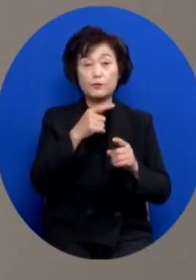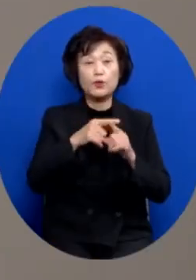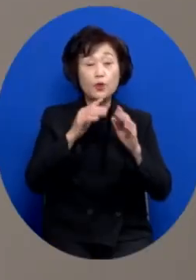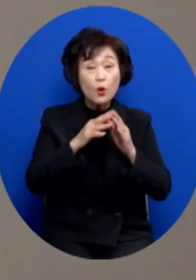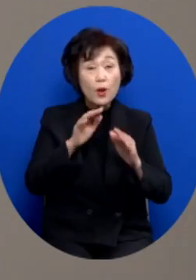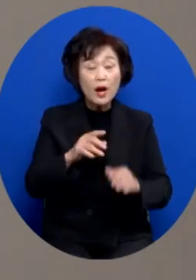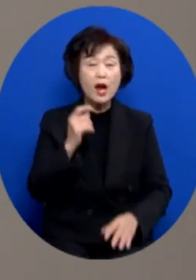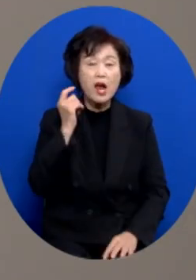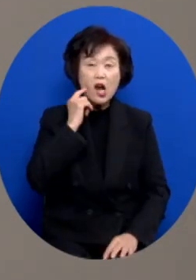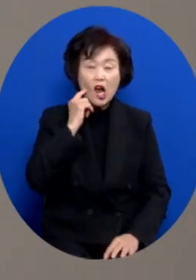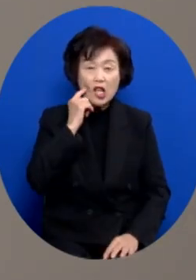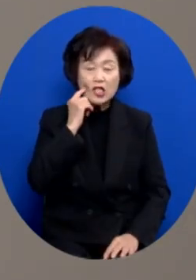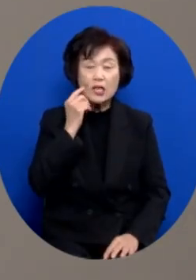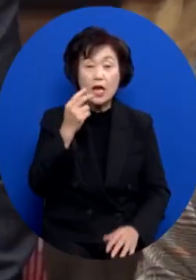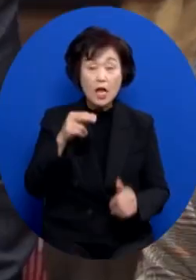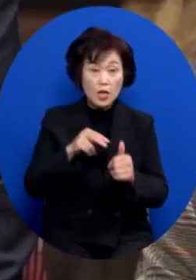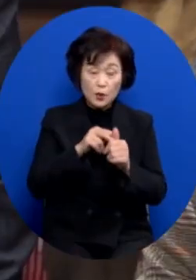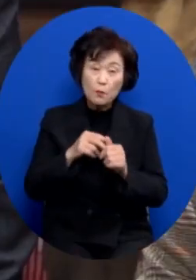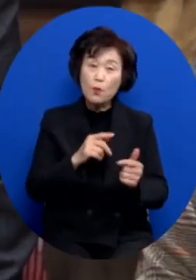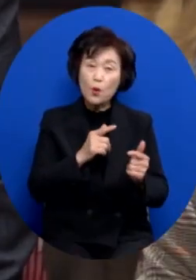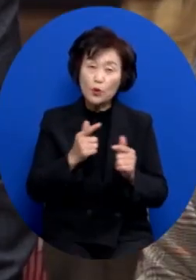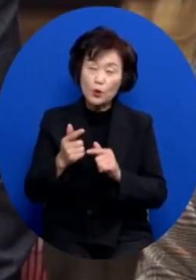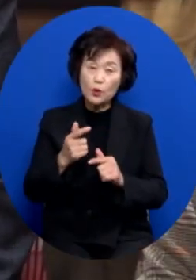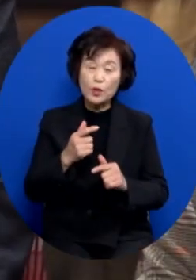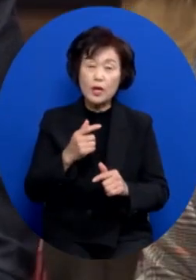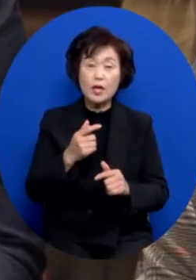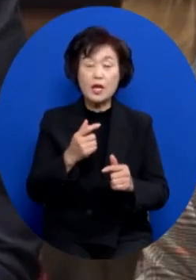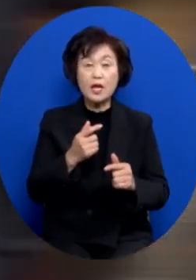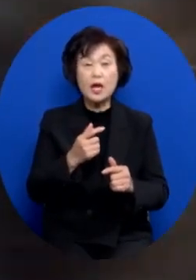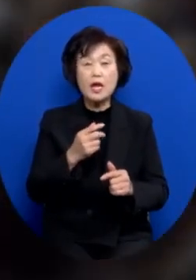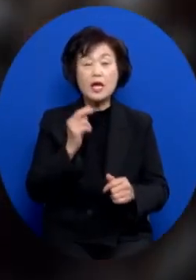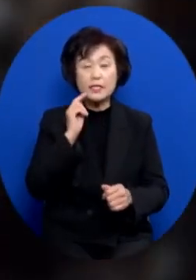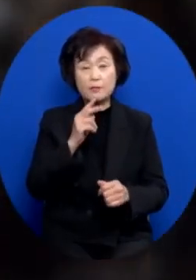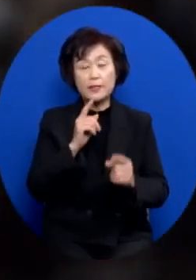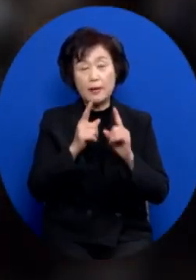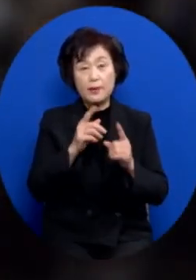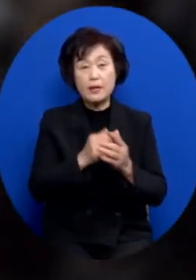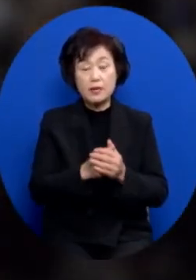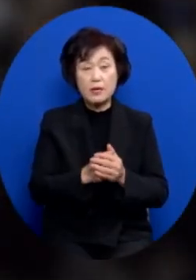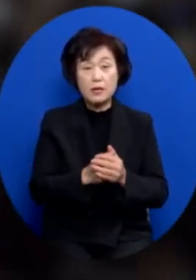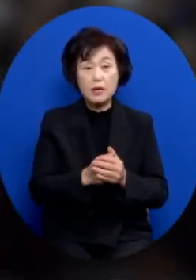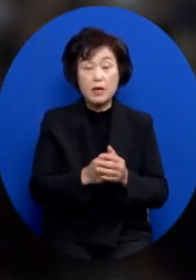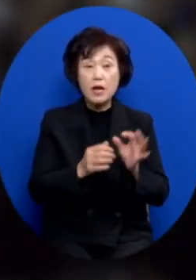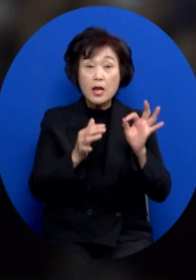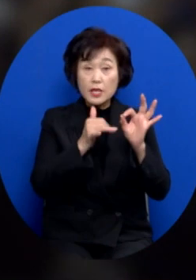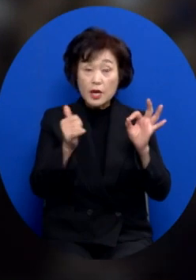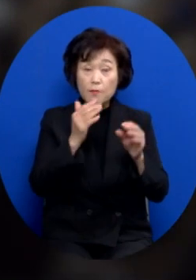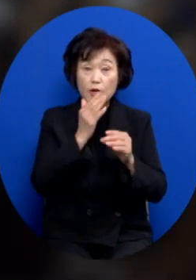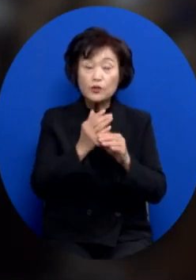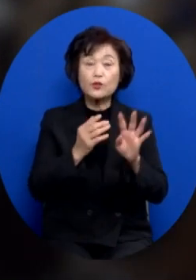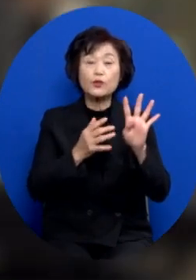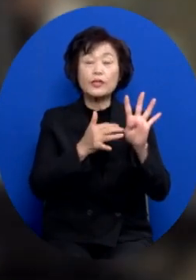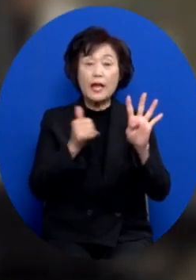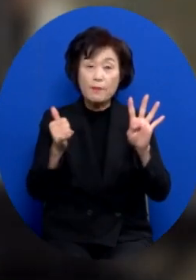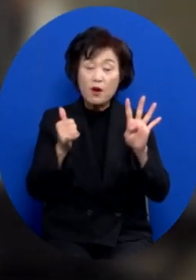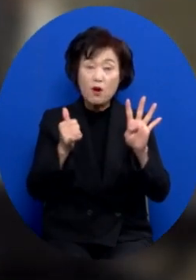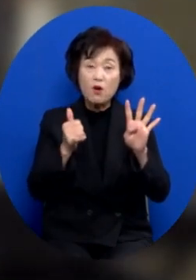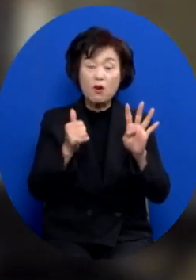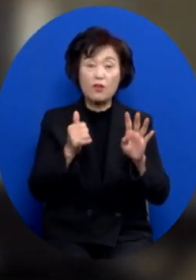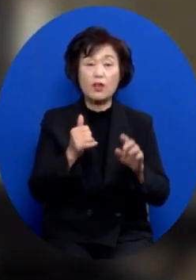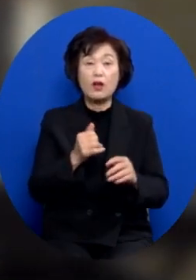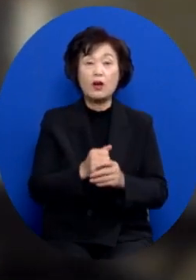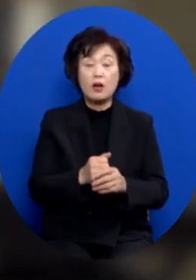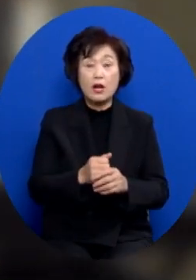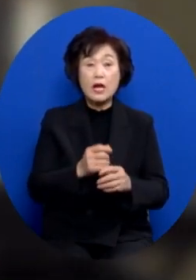허위정보 취한 구조를 가지고 있는 것으로습니다 명 가운데 네명은 언론사나